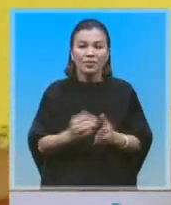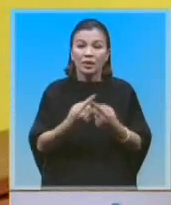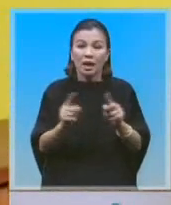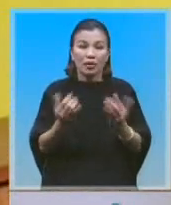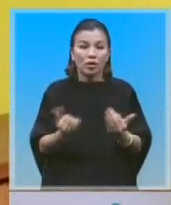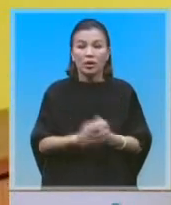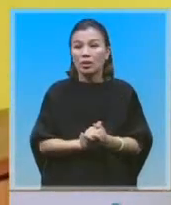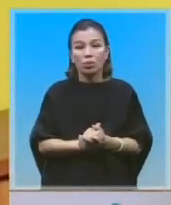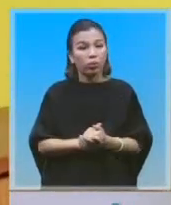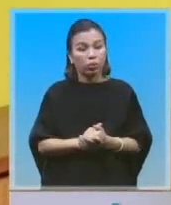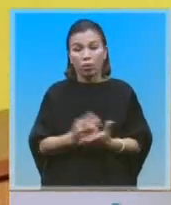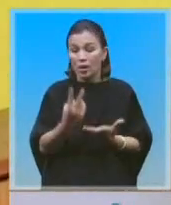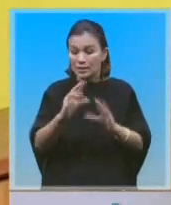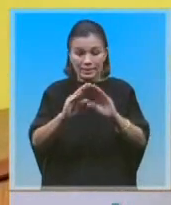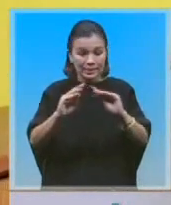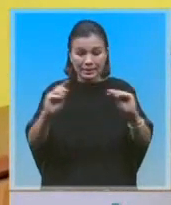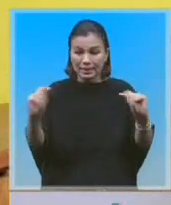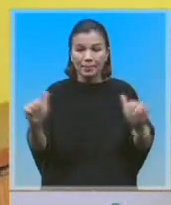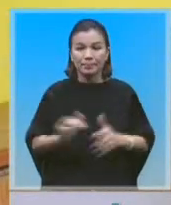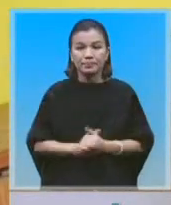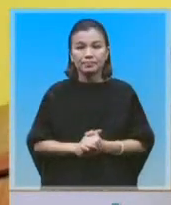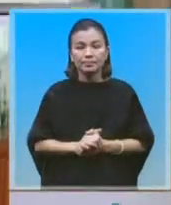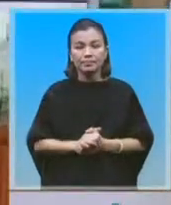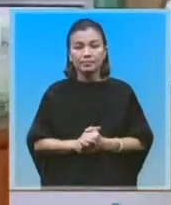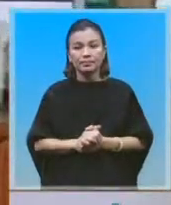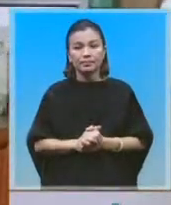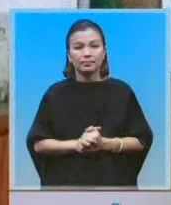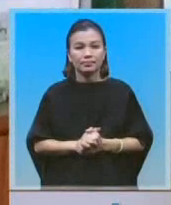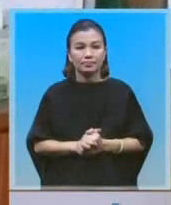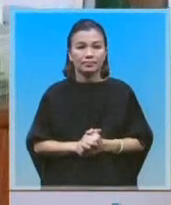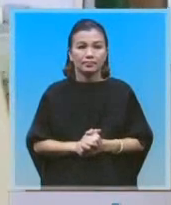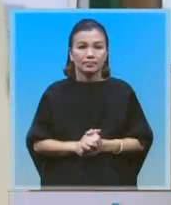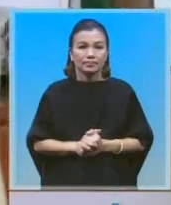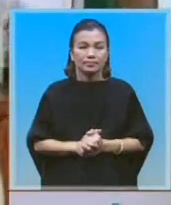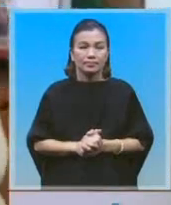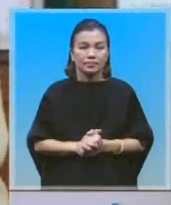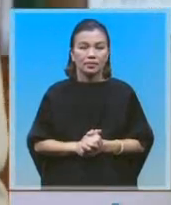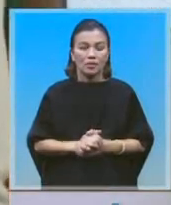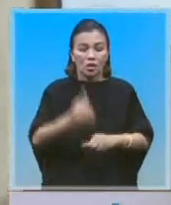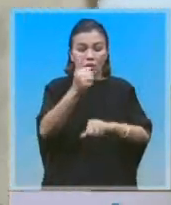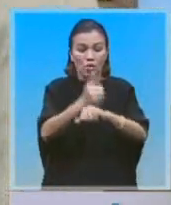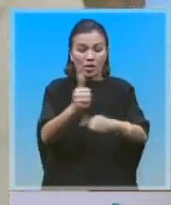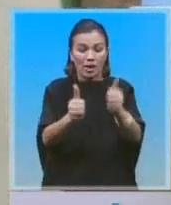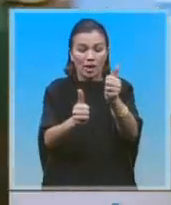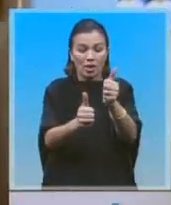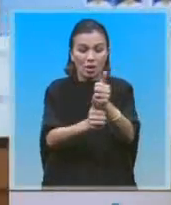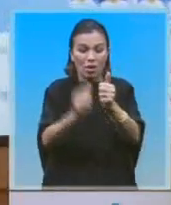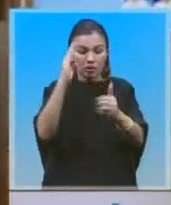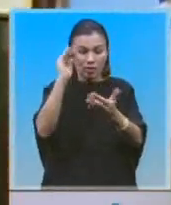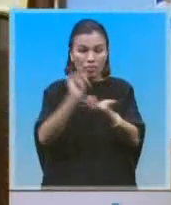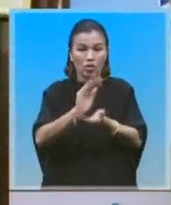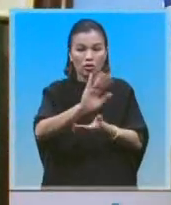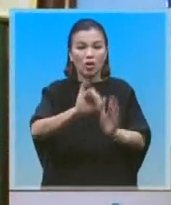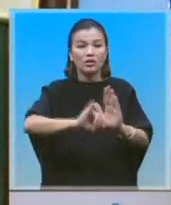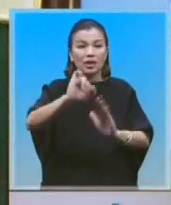ลยครับล่าสุดในวันนี้พันตำรวจเอกปิยพันธ์พัทรพงศ์สินรองผู้บังคับการตำรวจภูธรจังหวัดเชียงใหม่เดินท